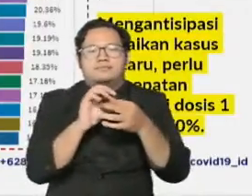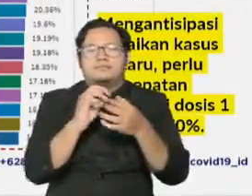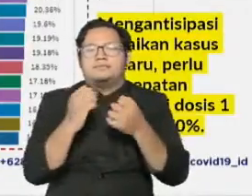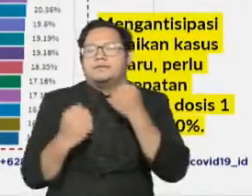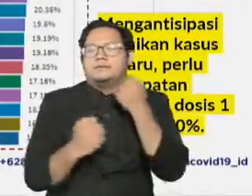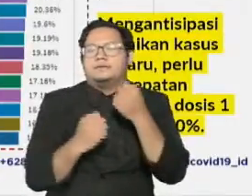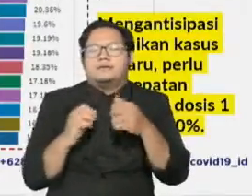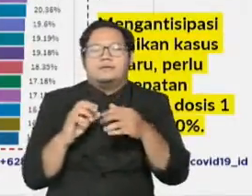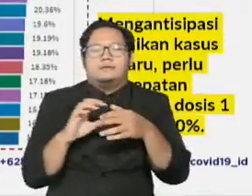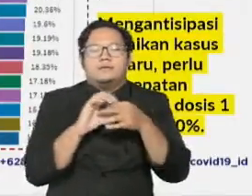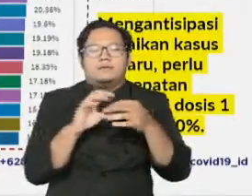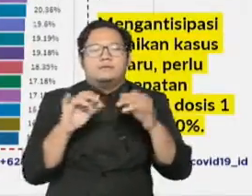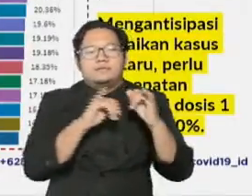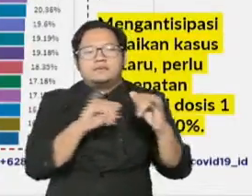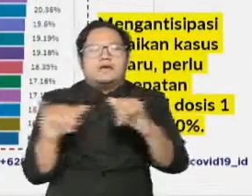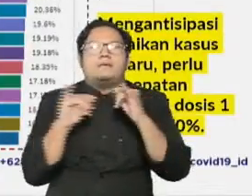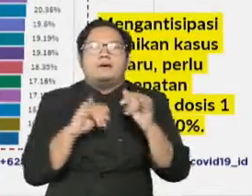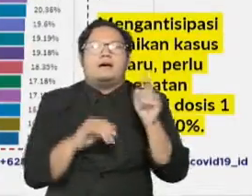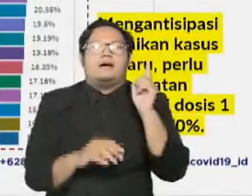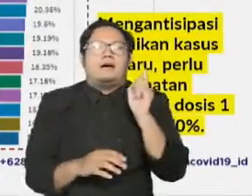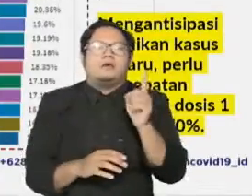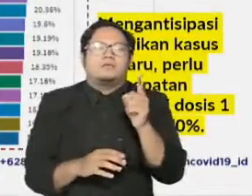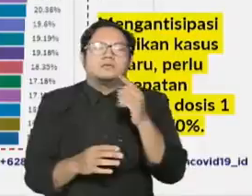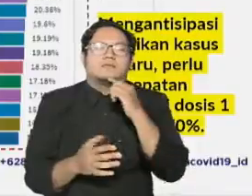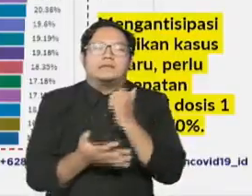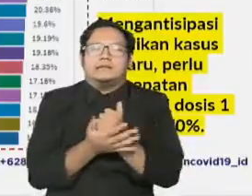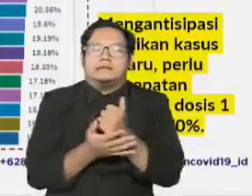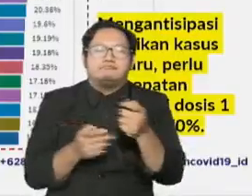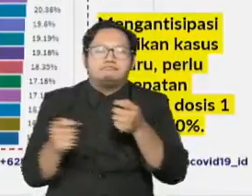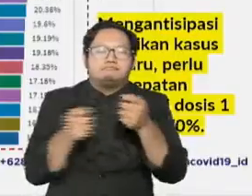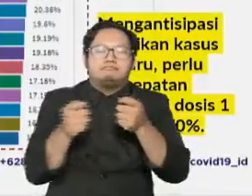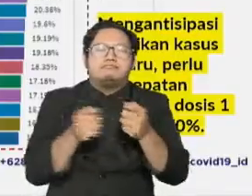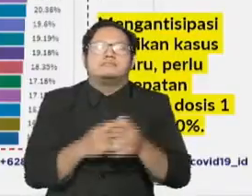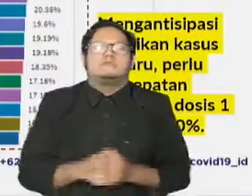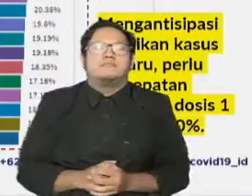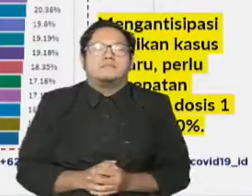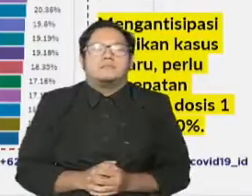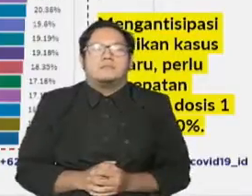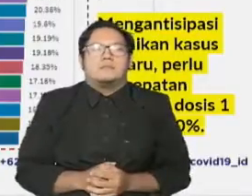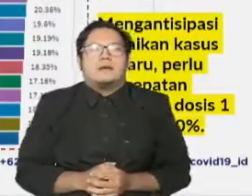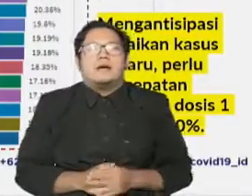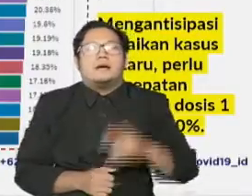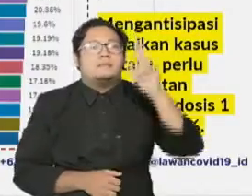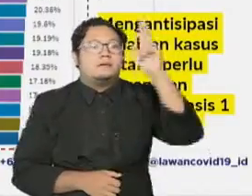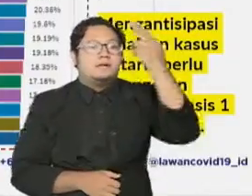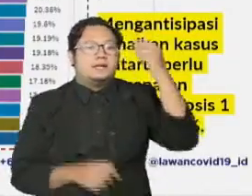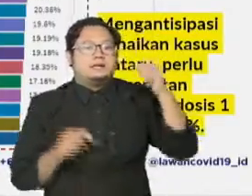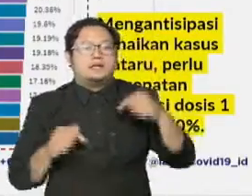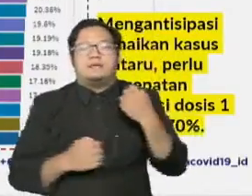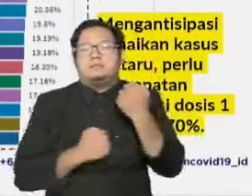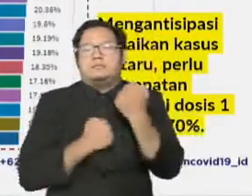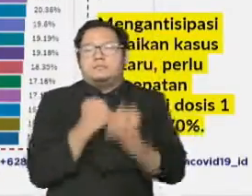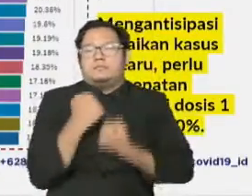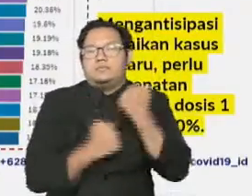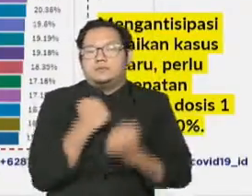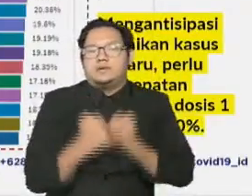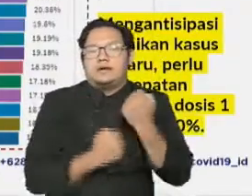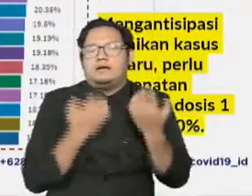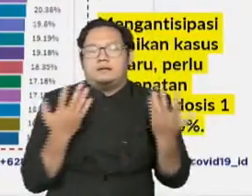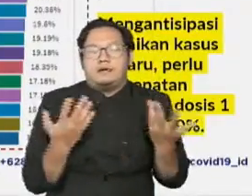dalam mempertahankan kondisi yang cukup baik ini dari sisi pemerintah sedang dilakukan upaya percepatan peningkatan